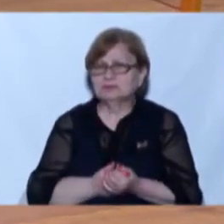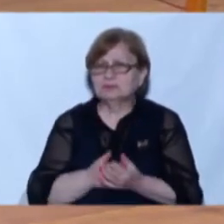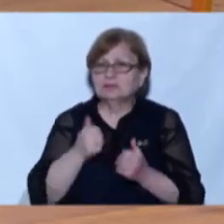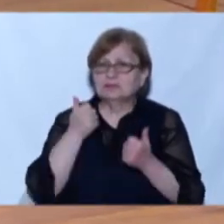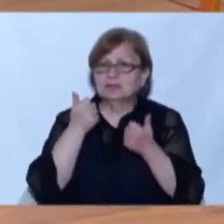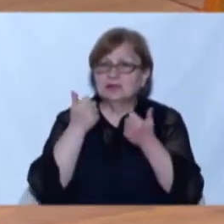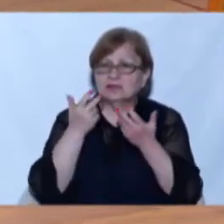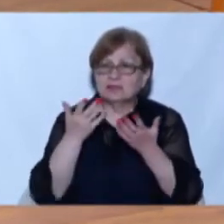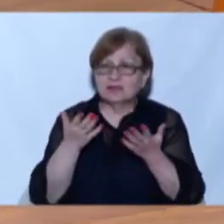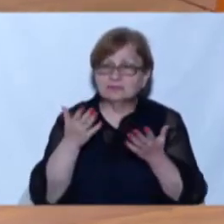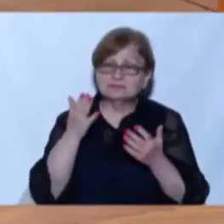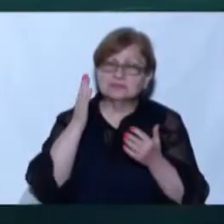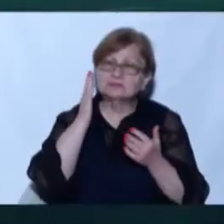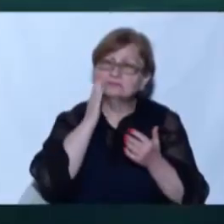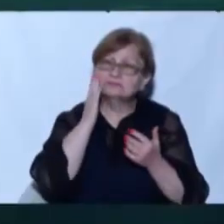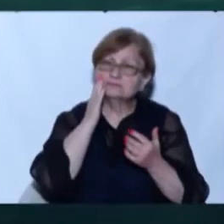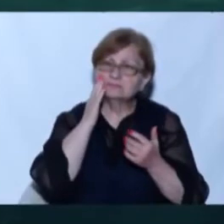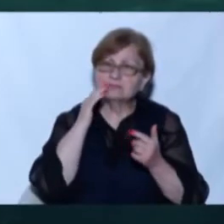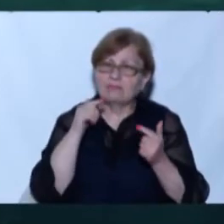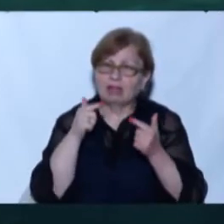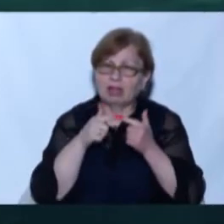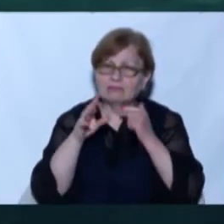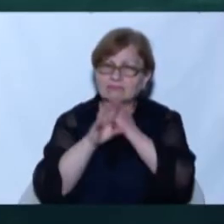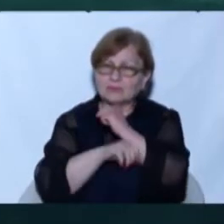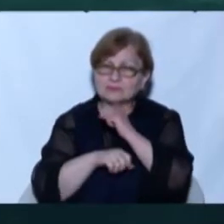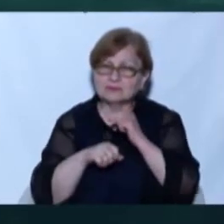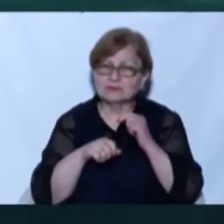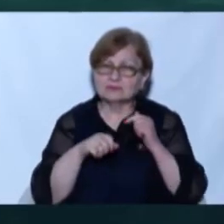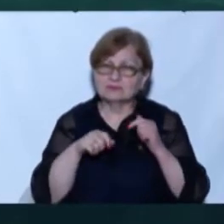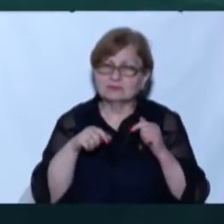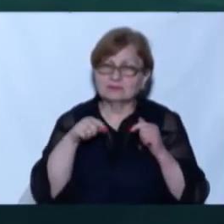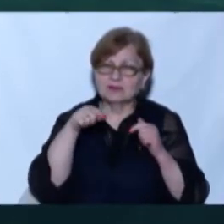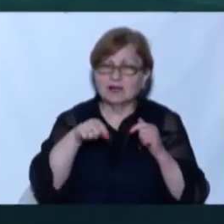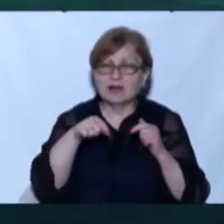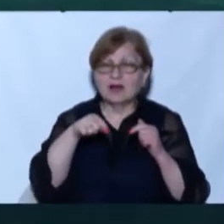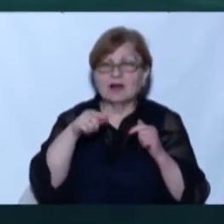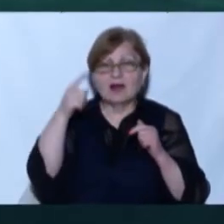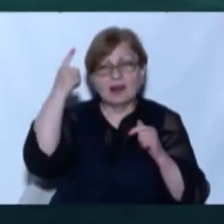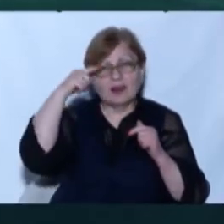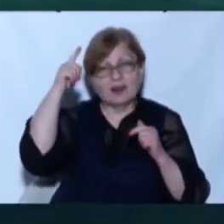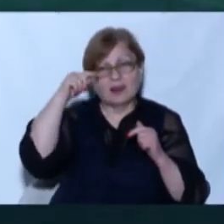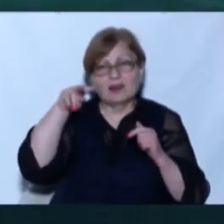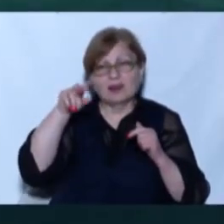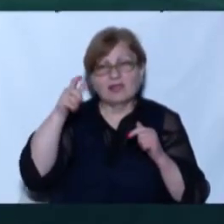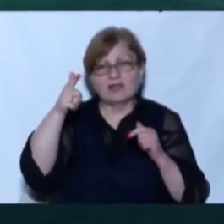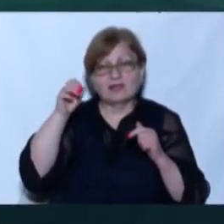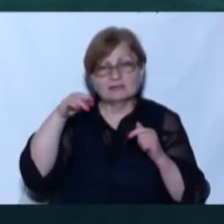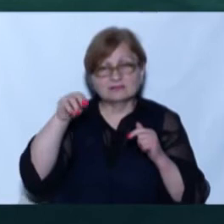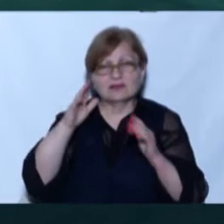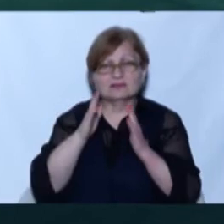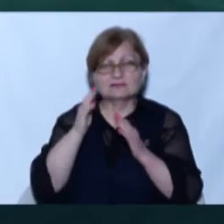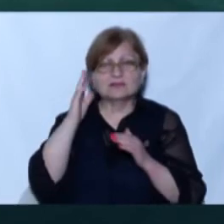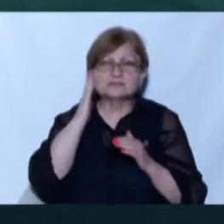რამდენად მართლდება მოთხრობის მიხედვით ავტორის ნათქვამი: აქ ლეგენდა და სინამდვილე ისეა გადახლართული,